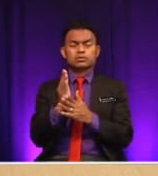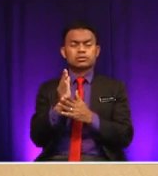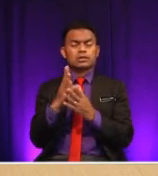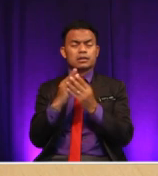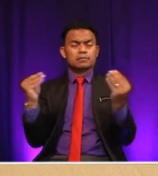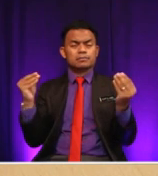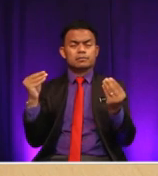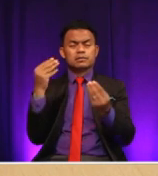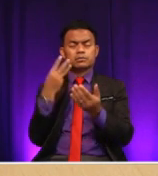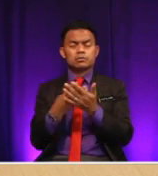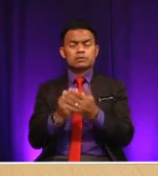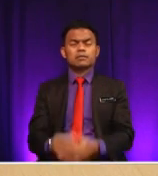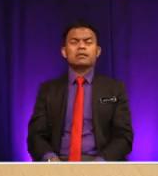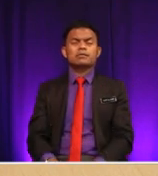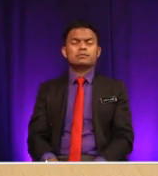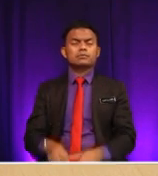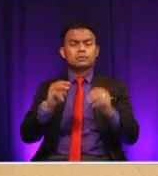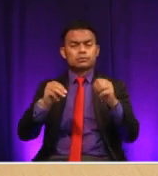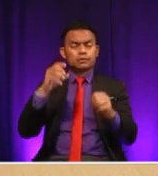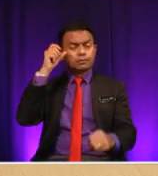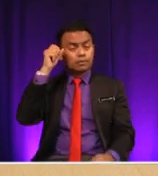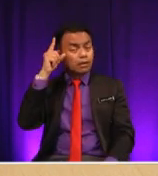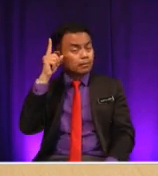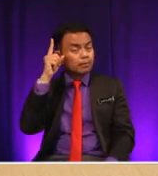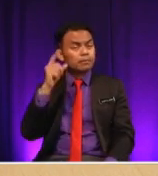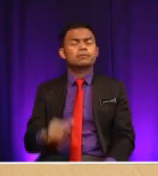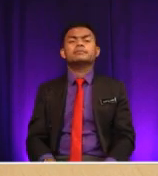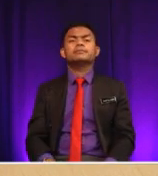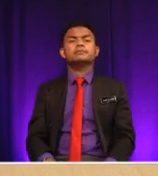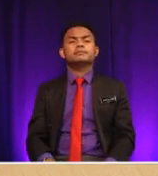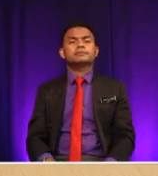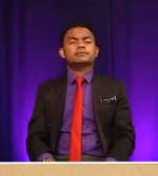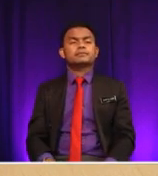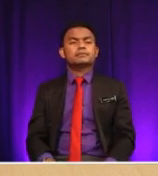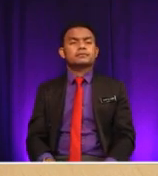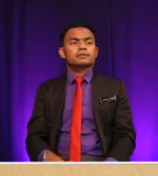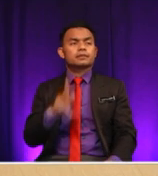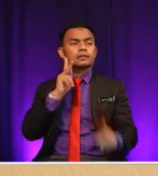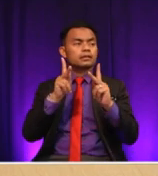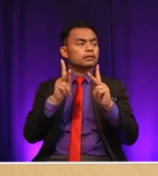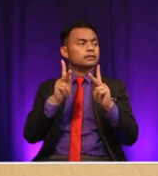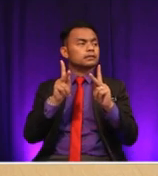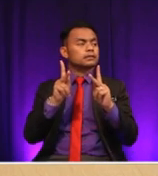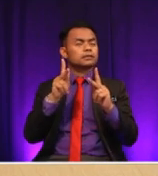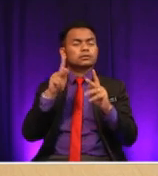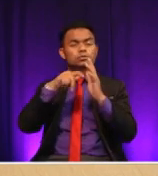menjawab persoalan-persoalan kata kunci persoalan perlu hadir bersama jawaban